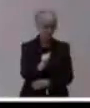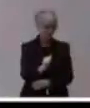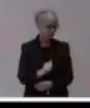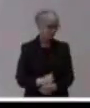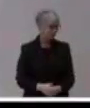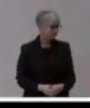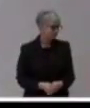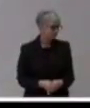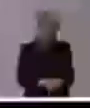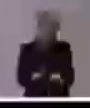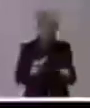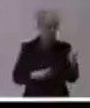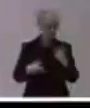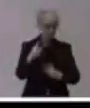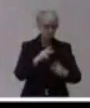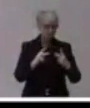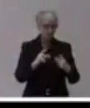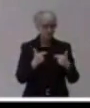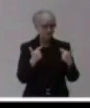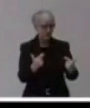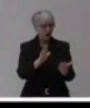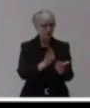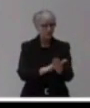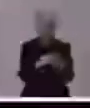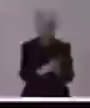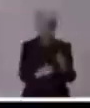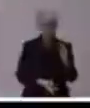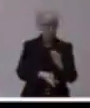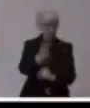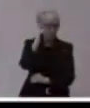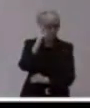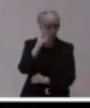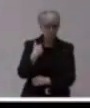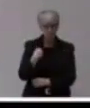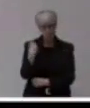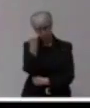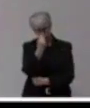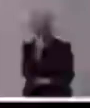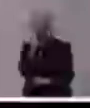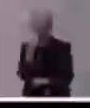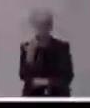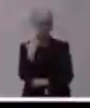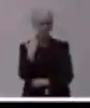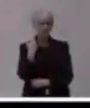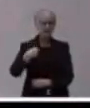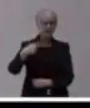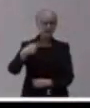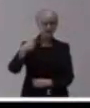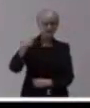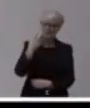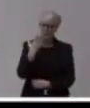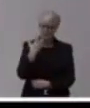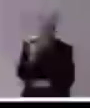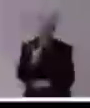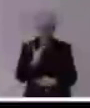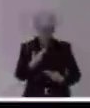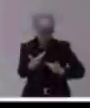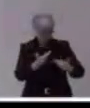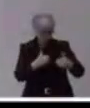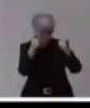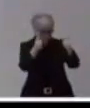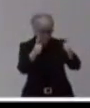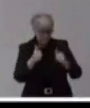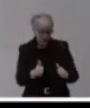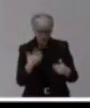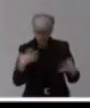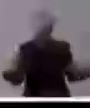sembra importante cercare di valorizzare. Questo è stato il pensiero che abbiamo fatto a primavera scorsa quando abbiamo deciso di partecipare insieme con loro a questo bando.